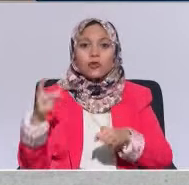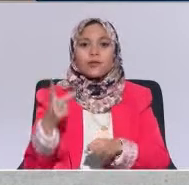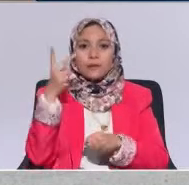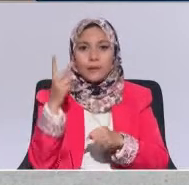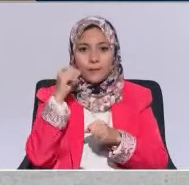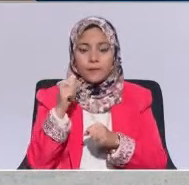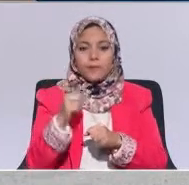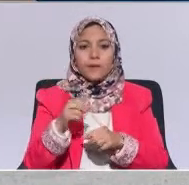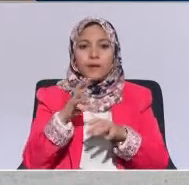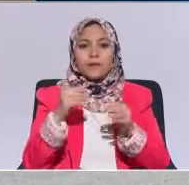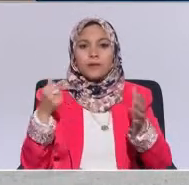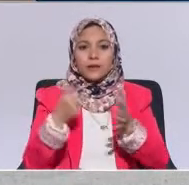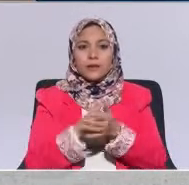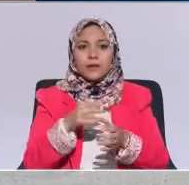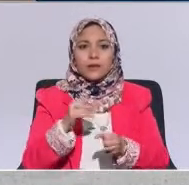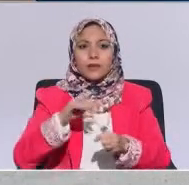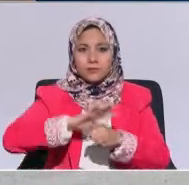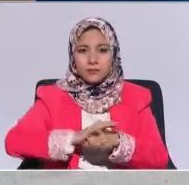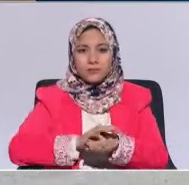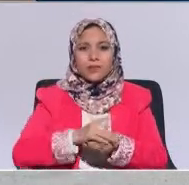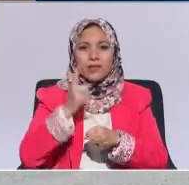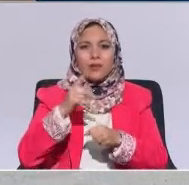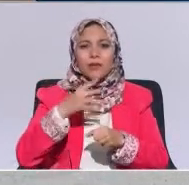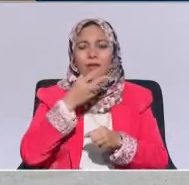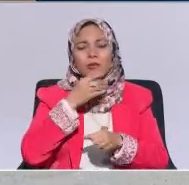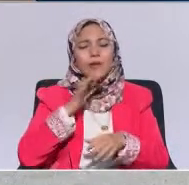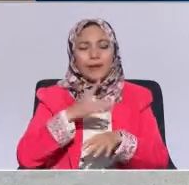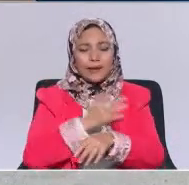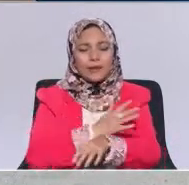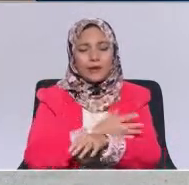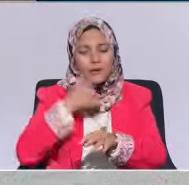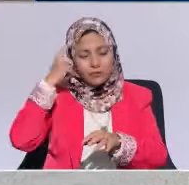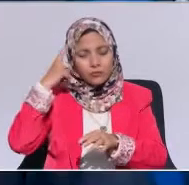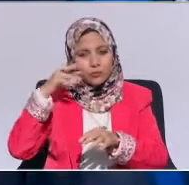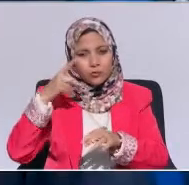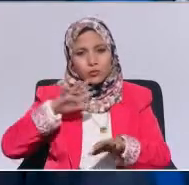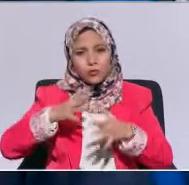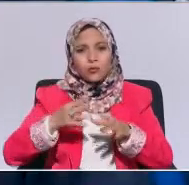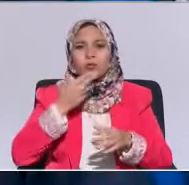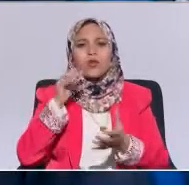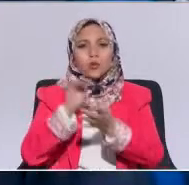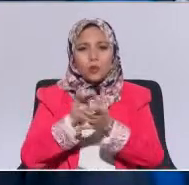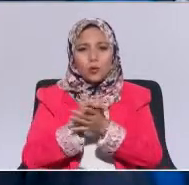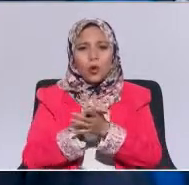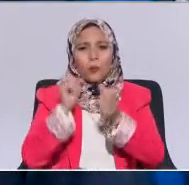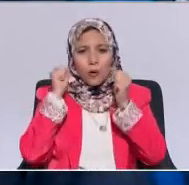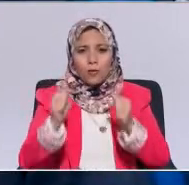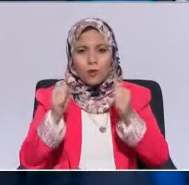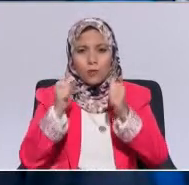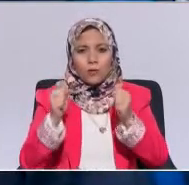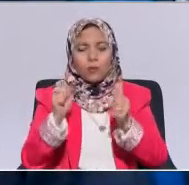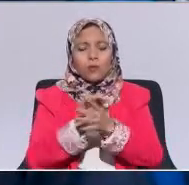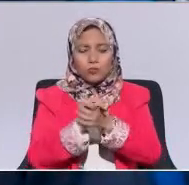طبعا اصاب، بداية الأعراض كانت بداية خفيفة، كان هو وزميله وصاحبه وصاحب عمره طبعا